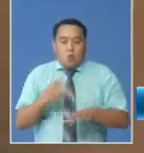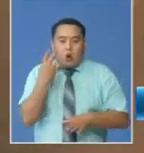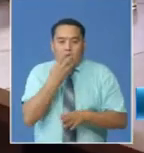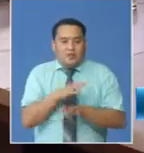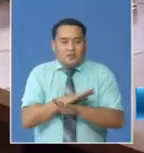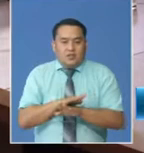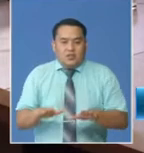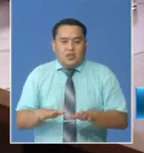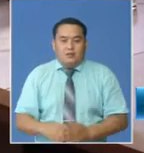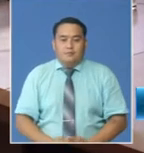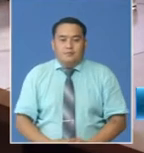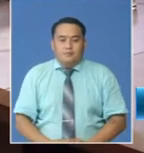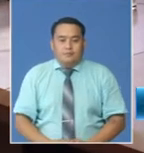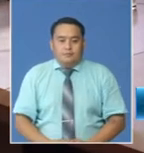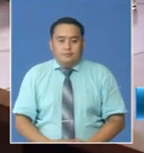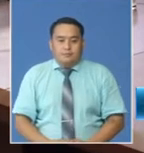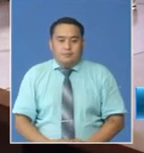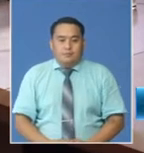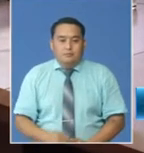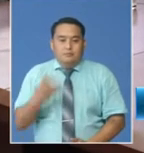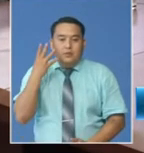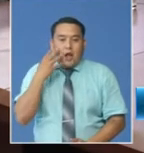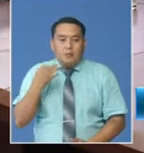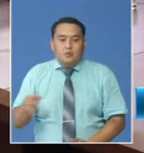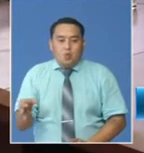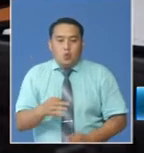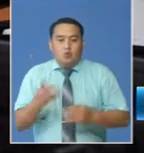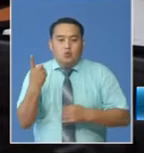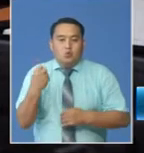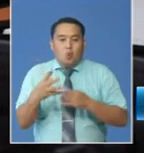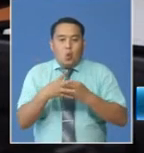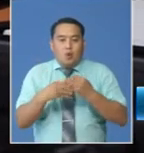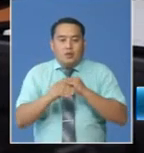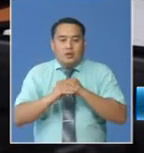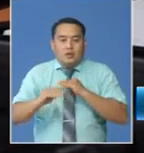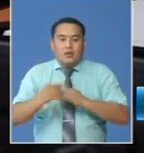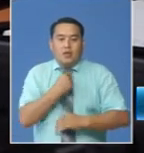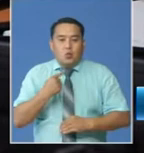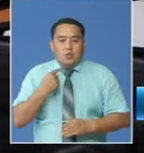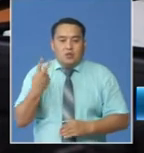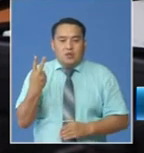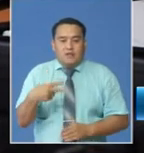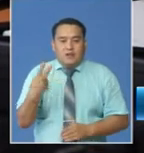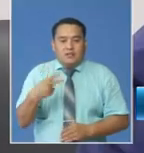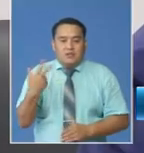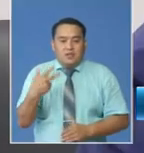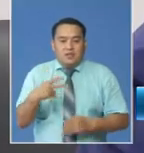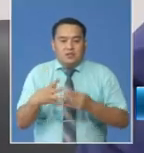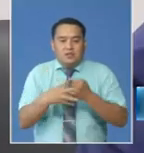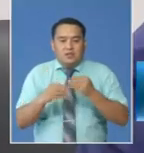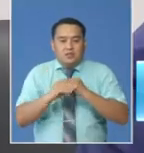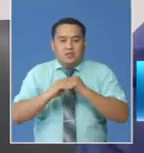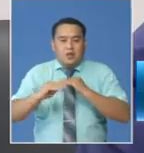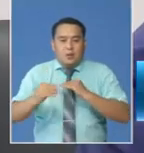овощей. В Алматинском регионе где-то около 100 гектаров еще, и в Талдыкурганском 20-30 гектаров.